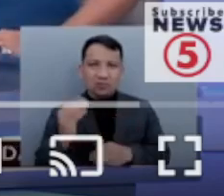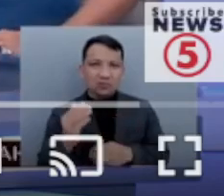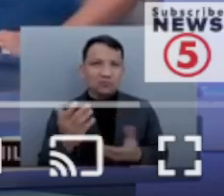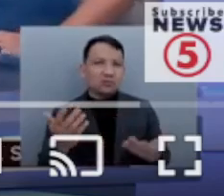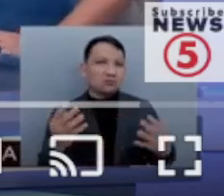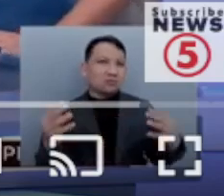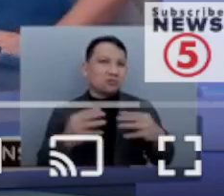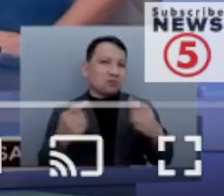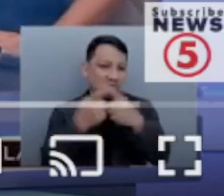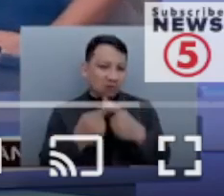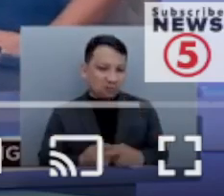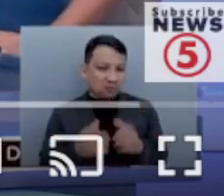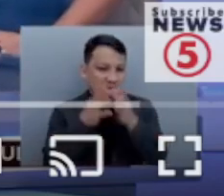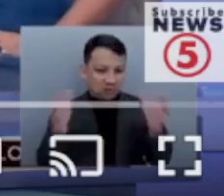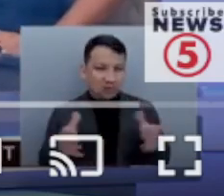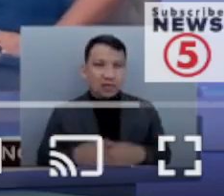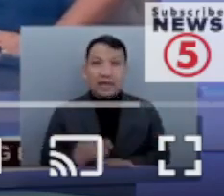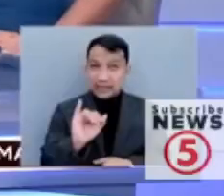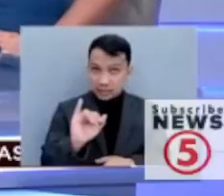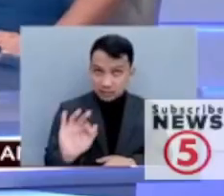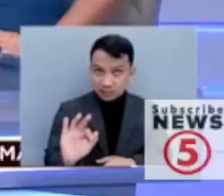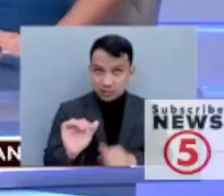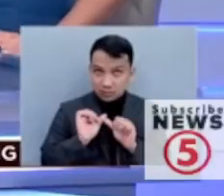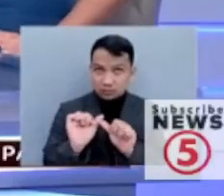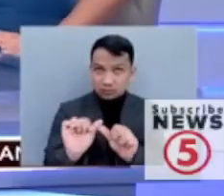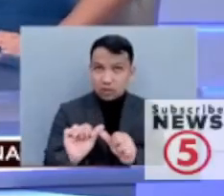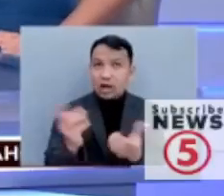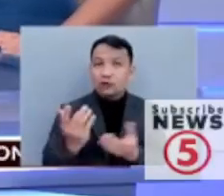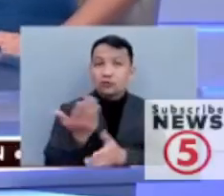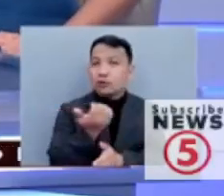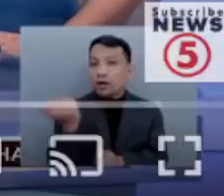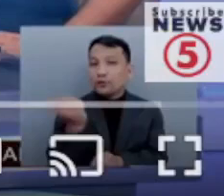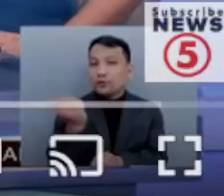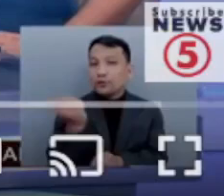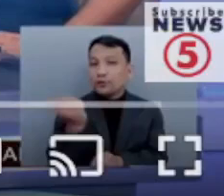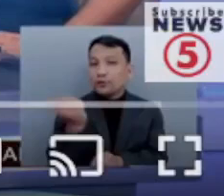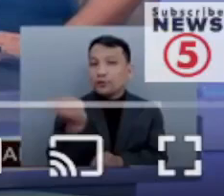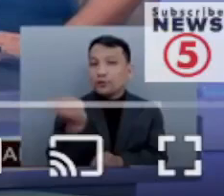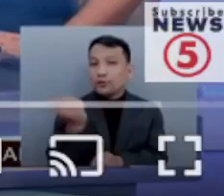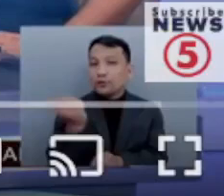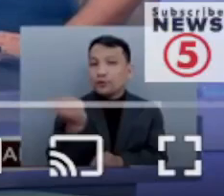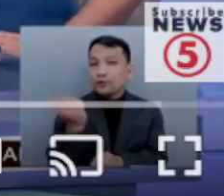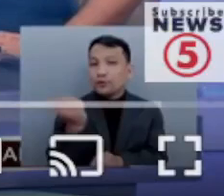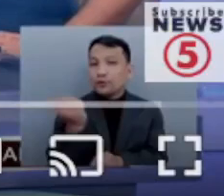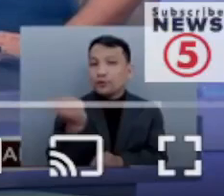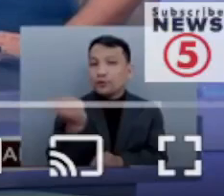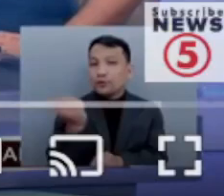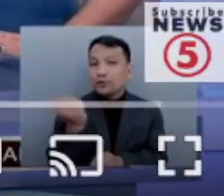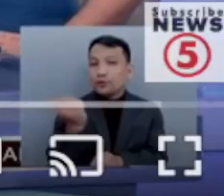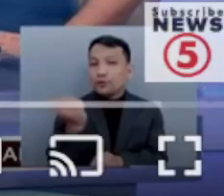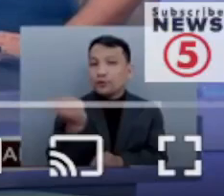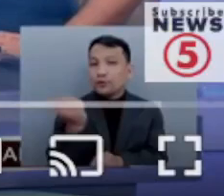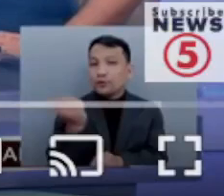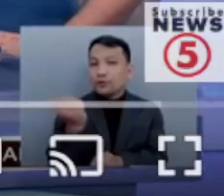Okay, so if you're not going to elevate it to the UN, what's the alternative? So yung sabi ni Senator Alan Cayetano, alam ko na alternative